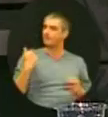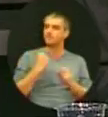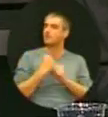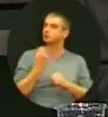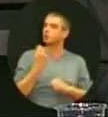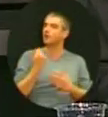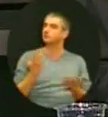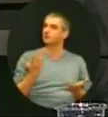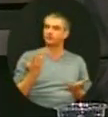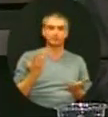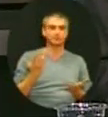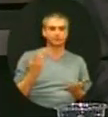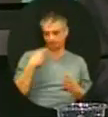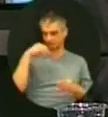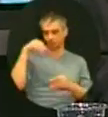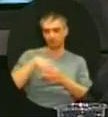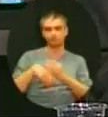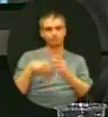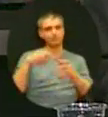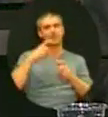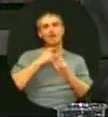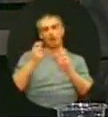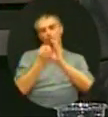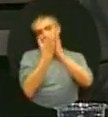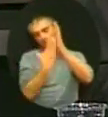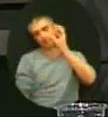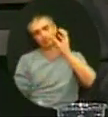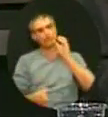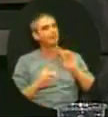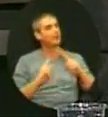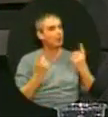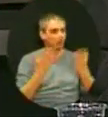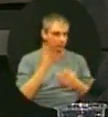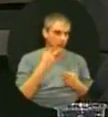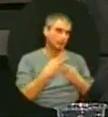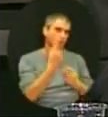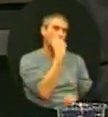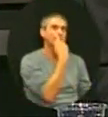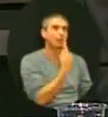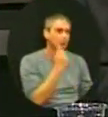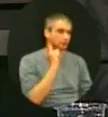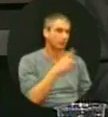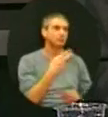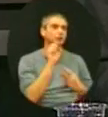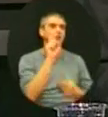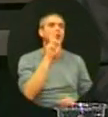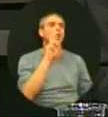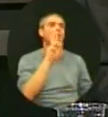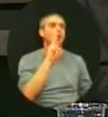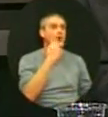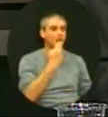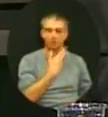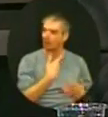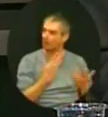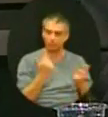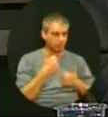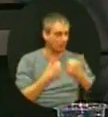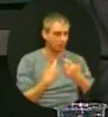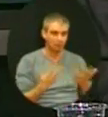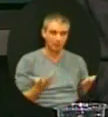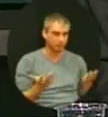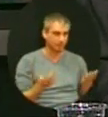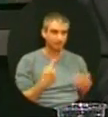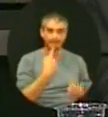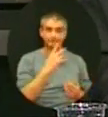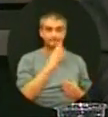2014. אז אני אסביר, תראו, מה קורה כרגע בנגב, המצב הוא פשוט. יש בית חולים אחד, קוראים לו בית חולים סורוקה, אין שום תחרות. זה